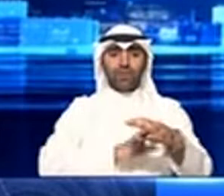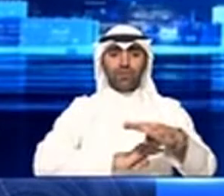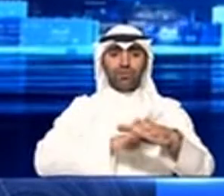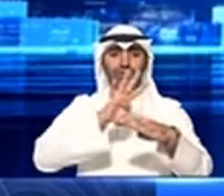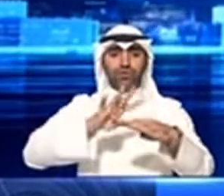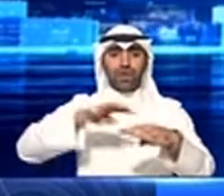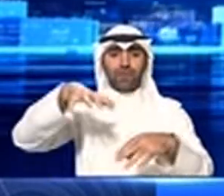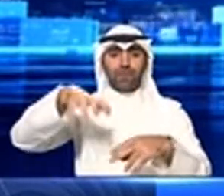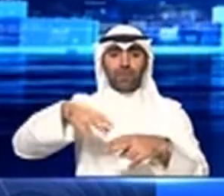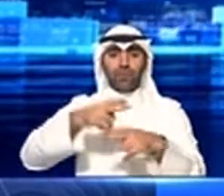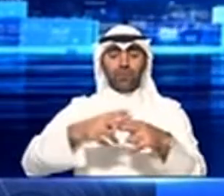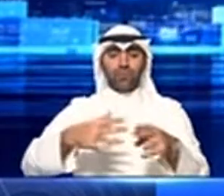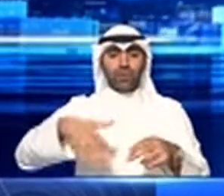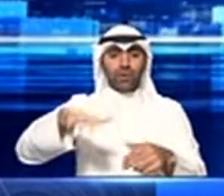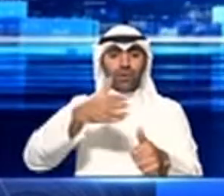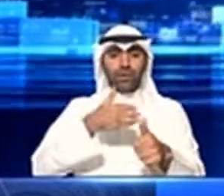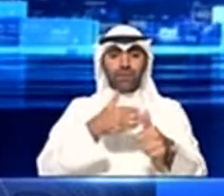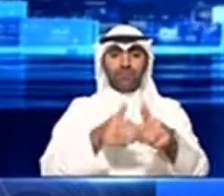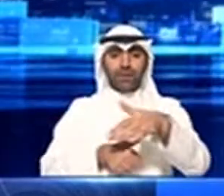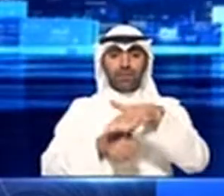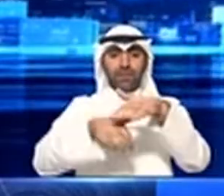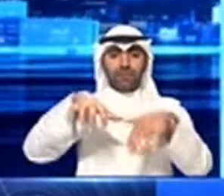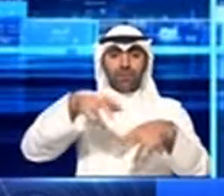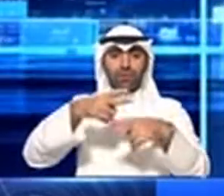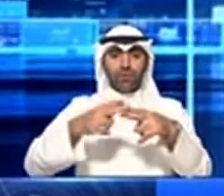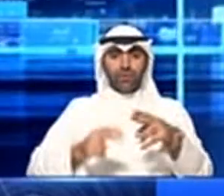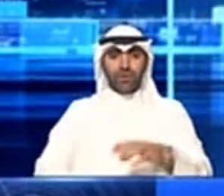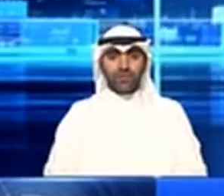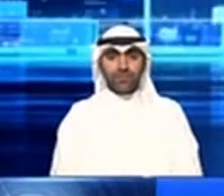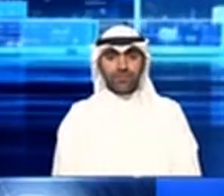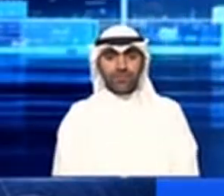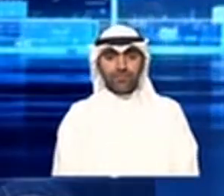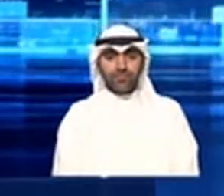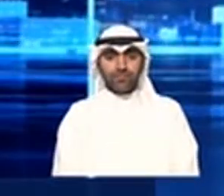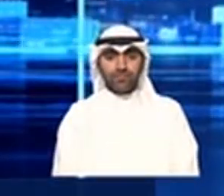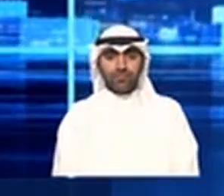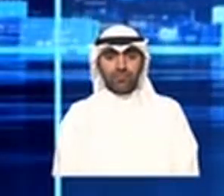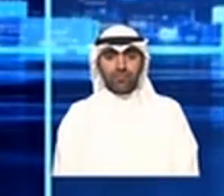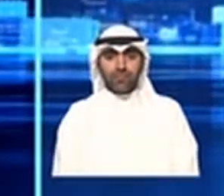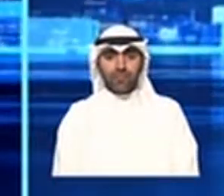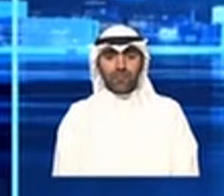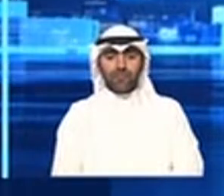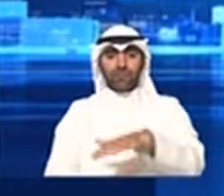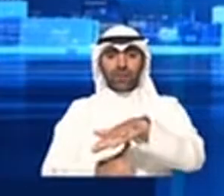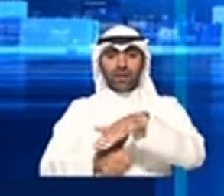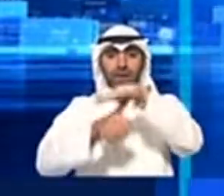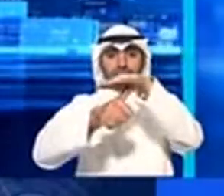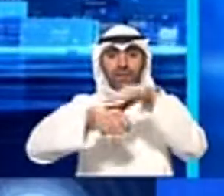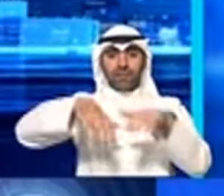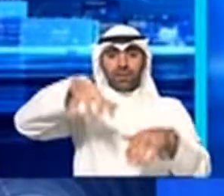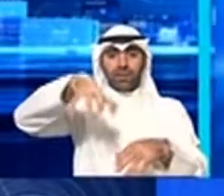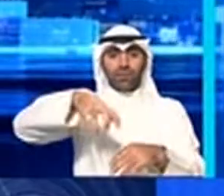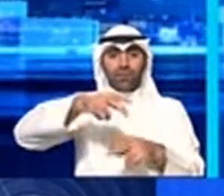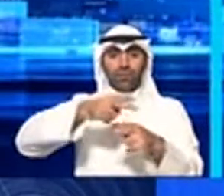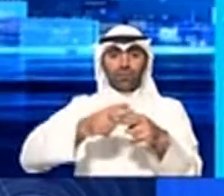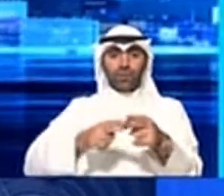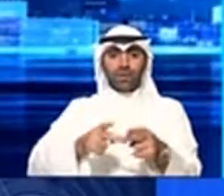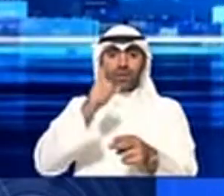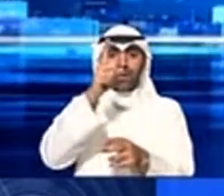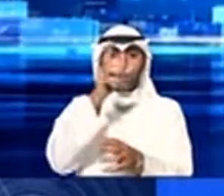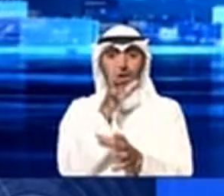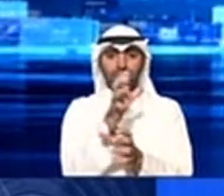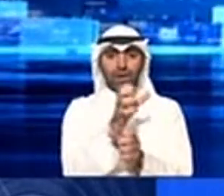صاحب السمو أمير البلاد حفظه الله ورعاه. وقد بعث حضرة صاحب السمو أمير البلاد الشيخ نواف الأحمد الجابر